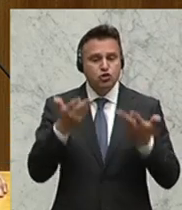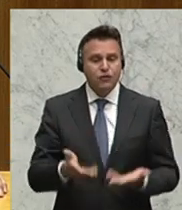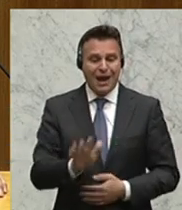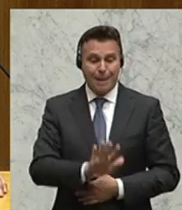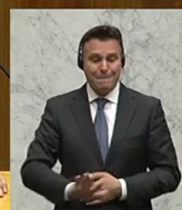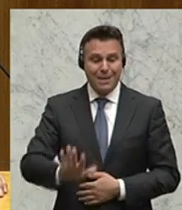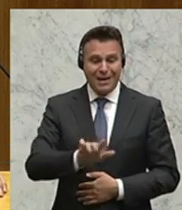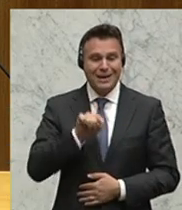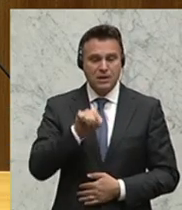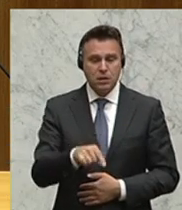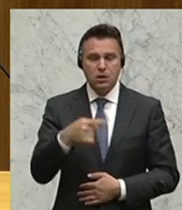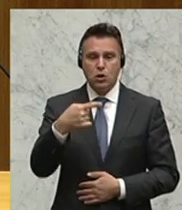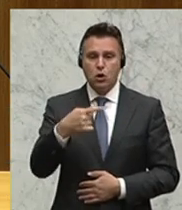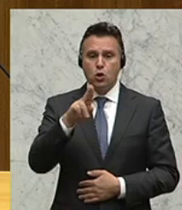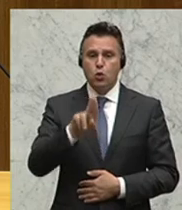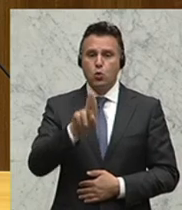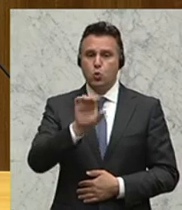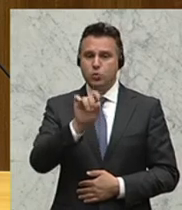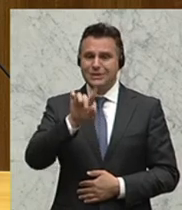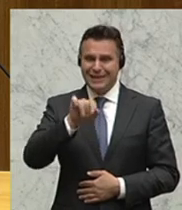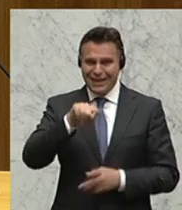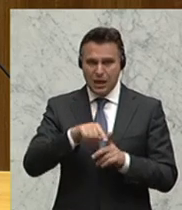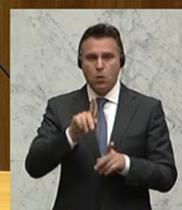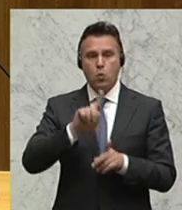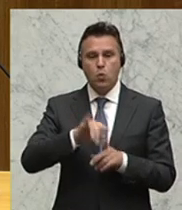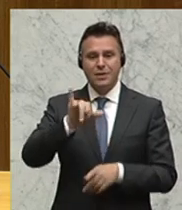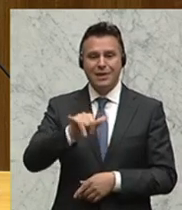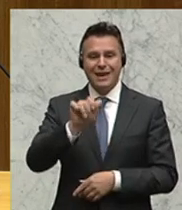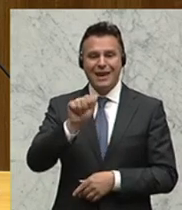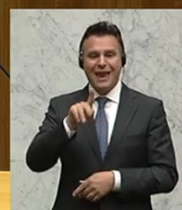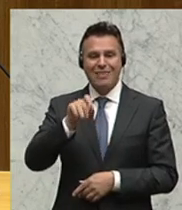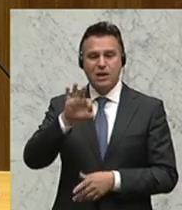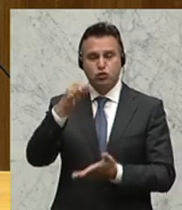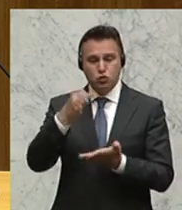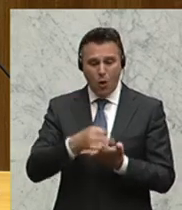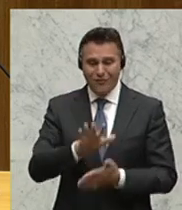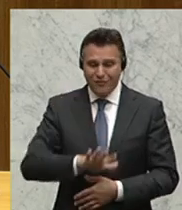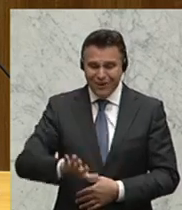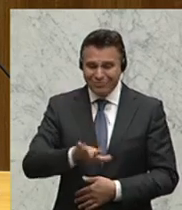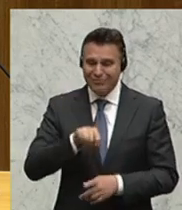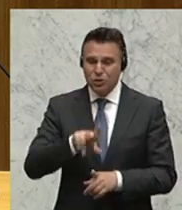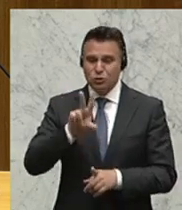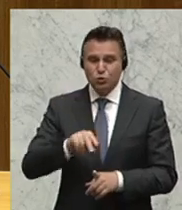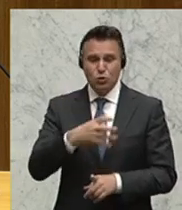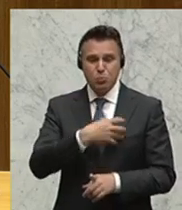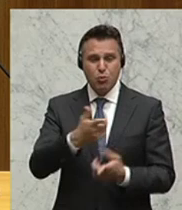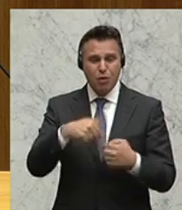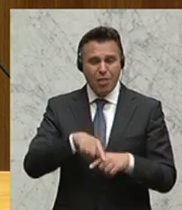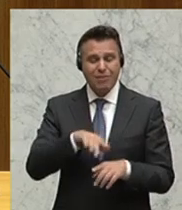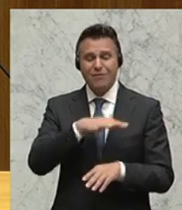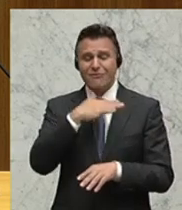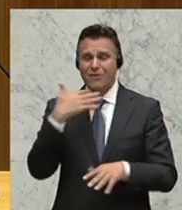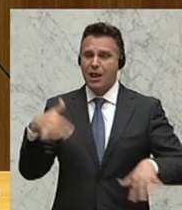Region. Die Bezirke Güssing und Jennersdorf, das südliche Burgenland, sind gekennzeichnet von einer enormen Abwanderung, von einer